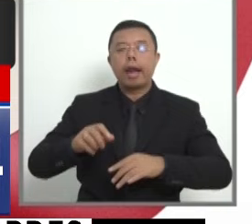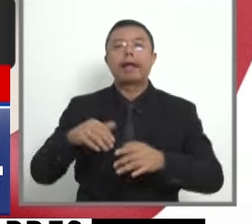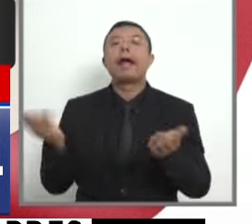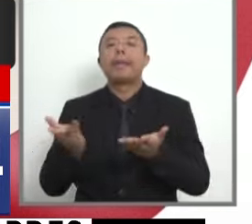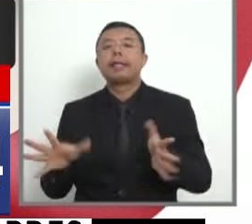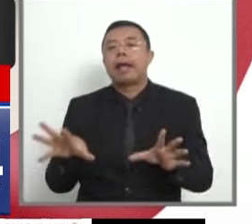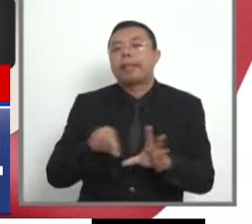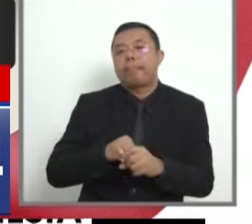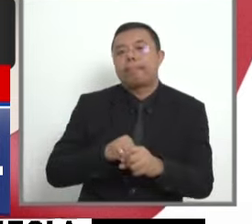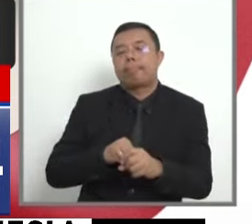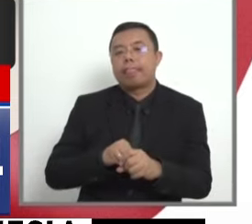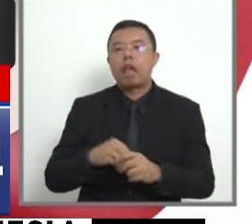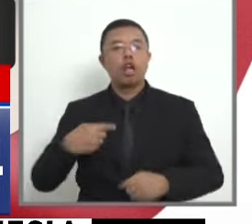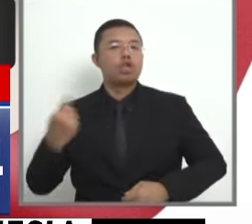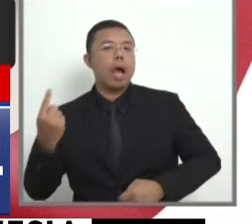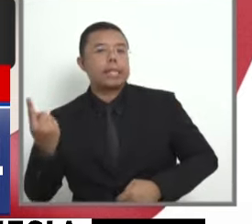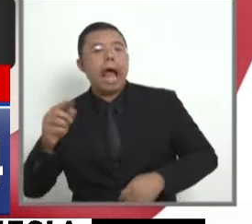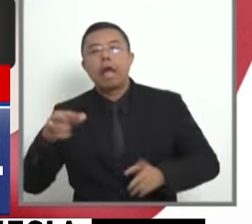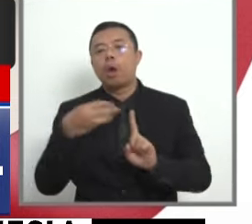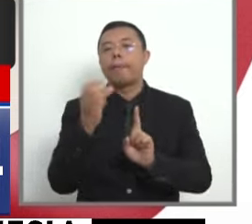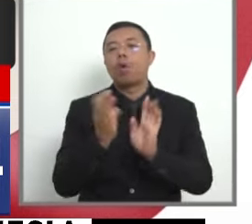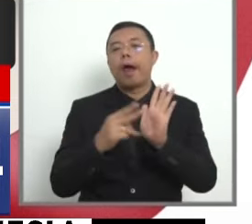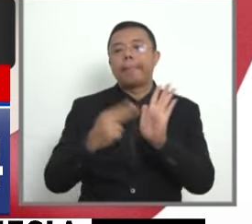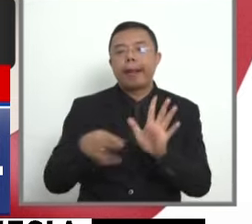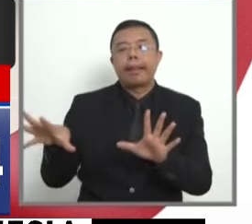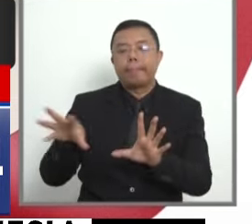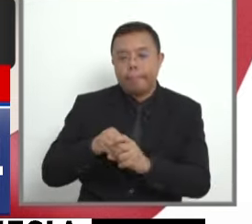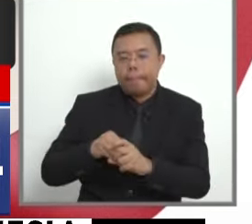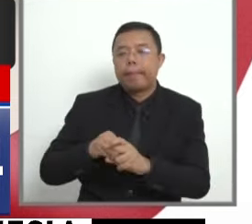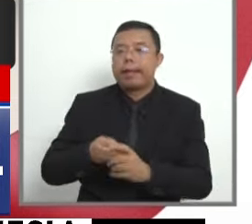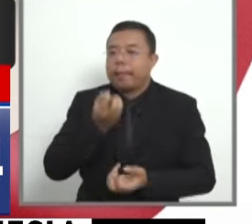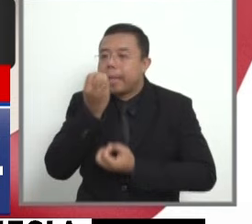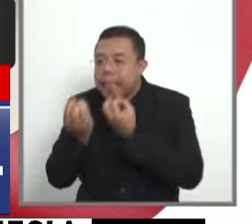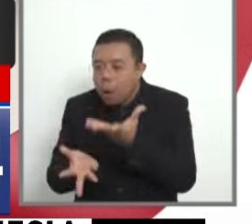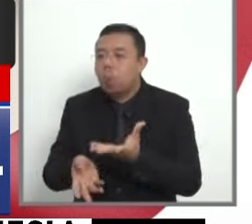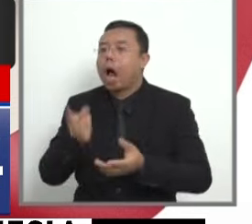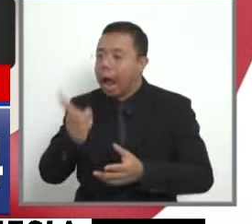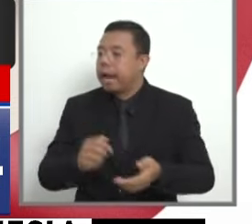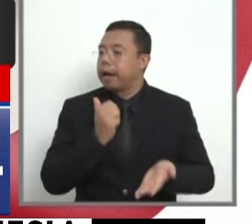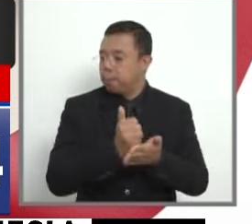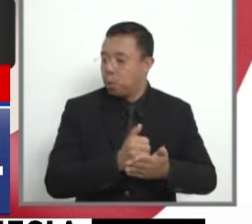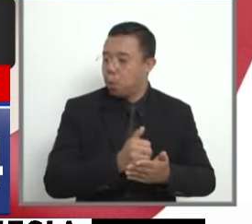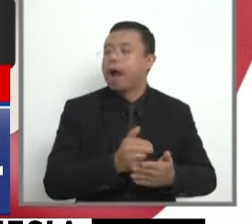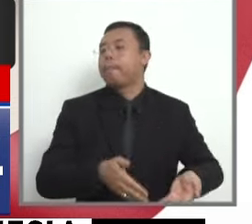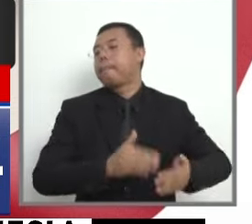terlibat baik swasta maupun BUMN sampaikan ada kebutuhan membangun